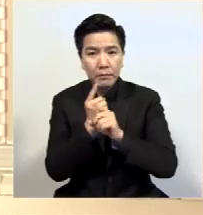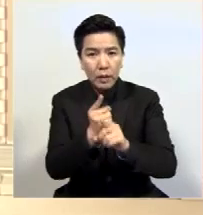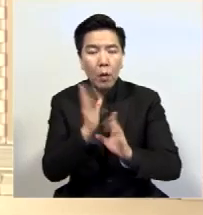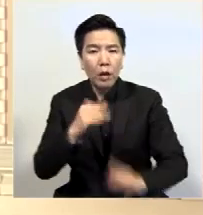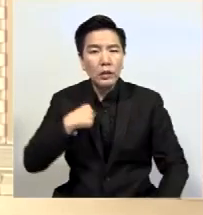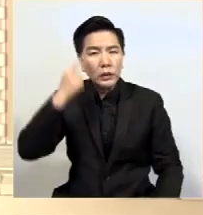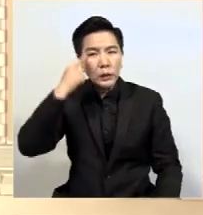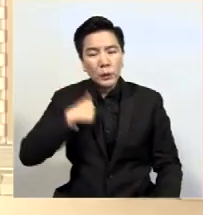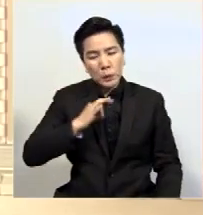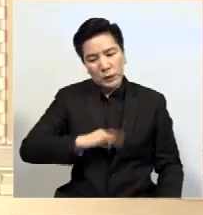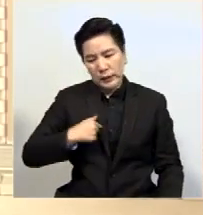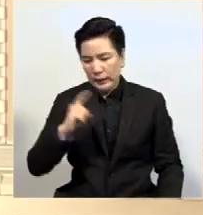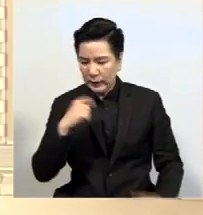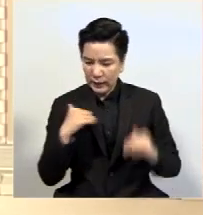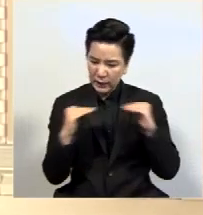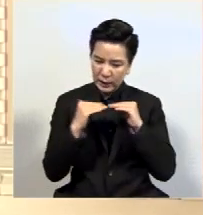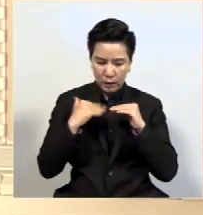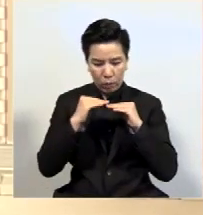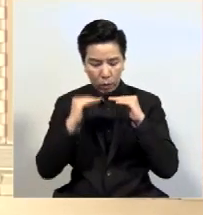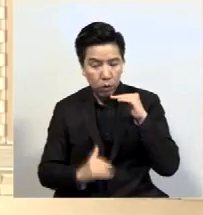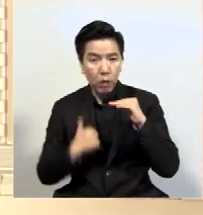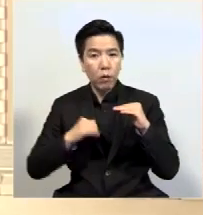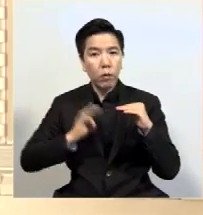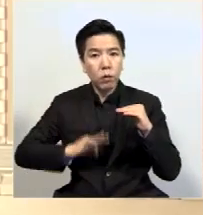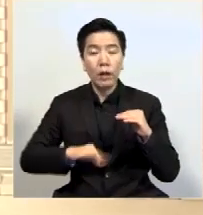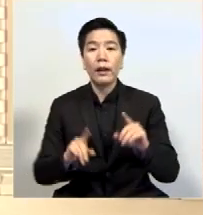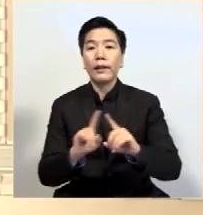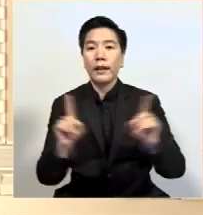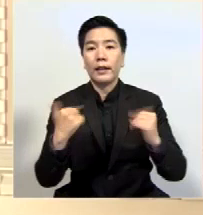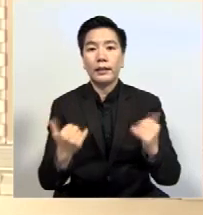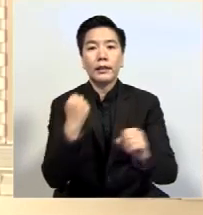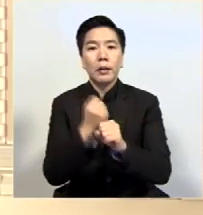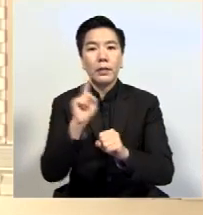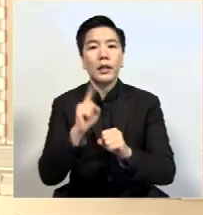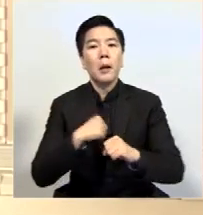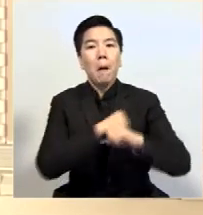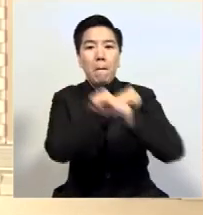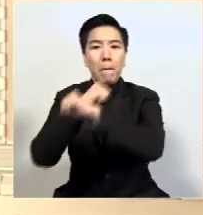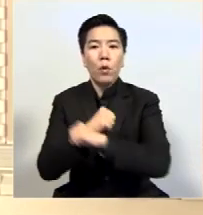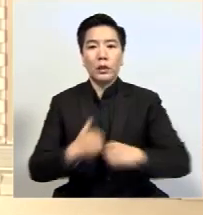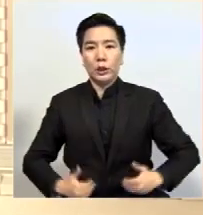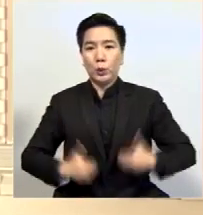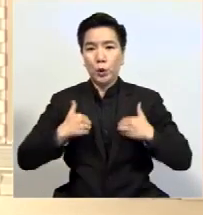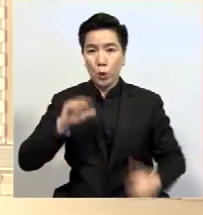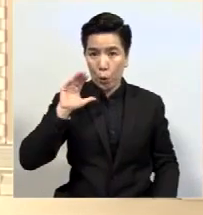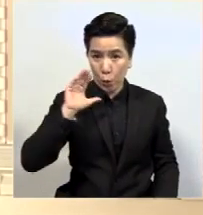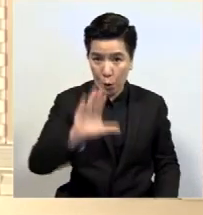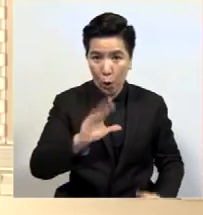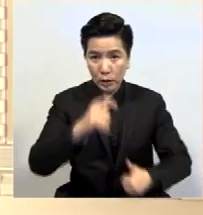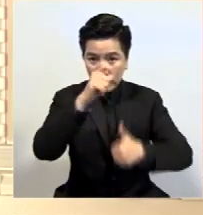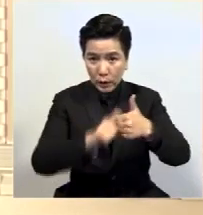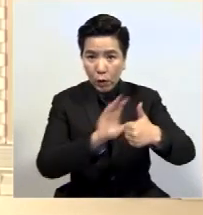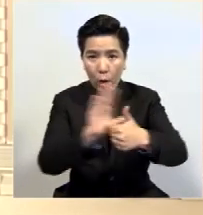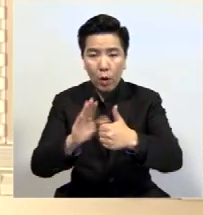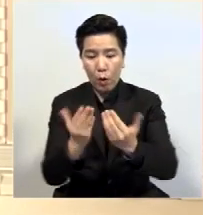างคนอาจจะรู้สึกว่าเสียสิทธิเสรีภาพแต่ก็เป็นการทำเพื่อปกป้องชีวิตของท่านเองของครอบครัวท่าน